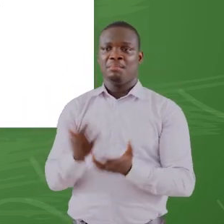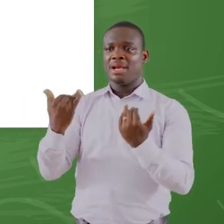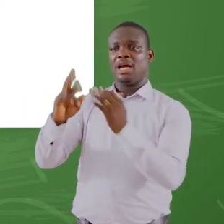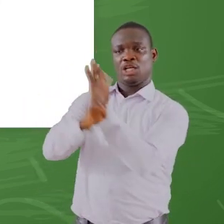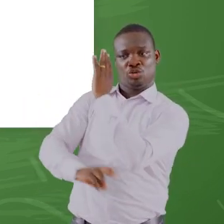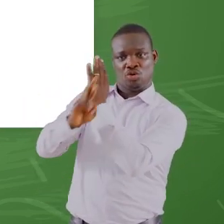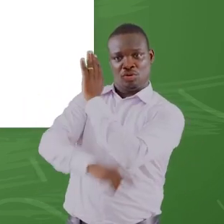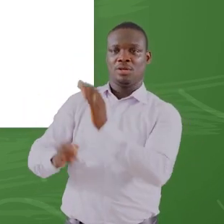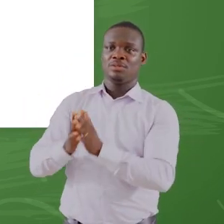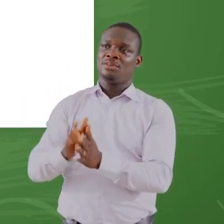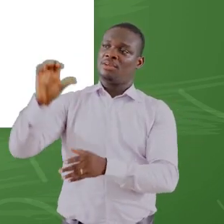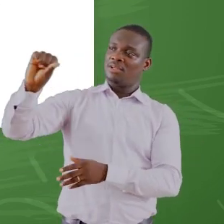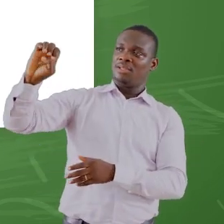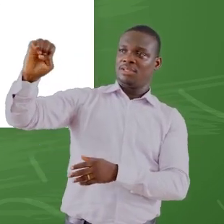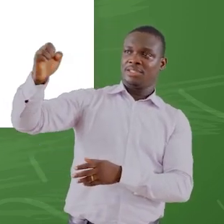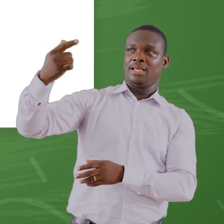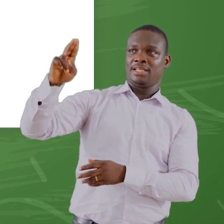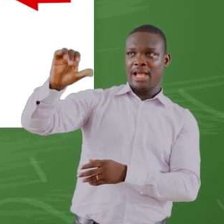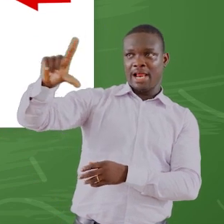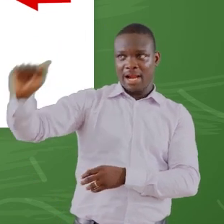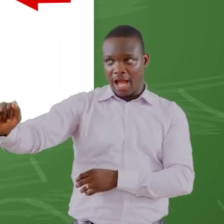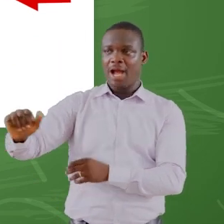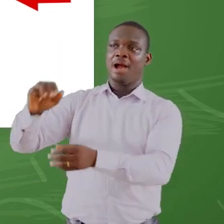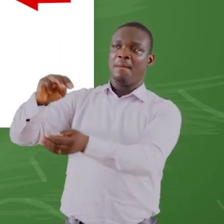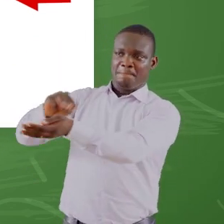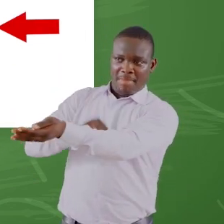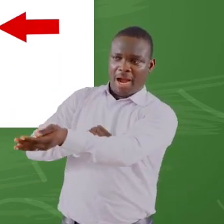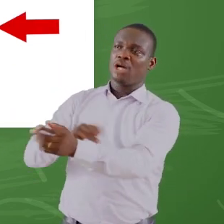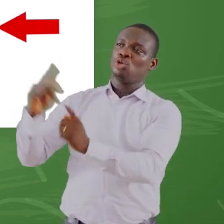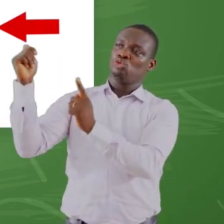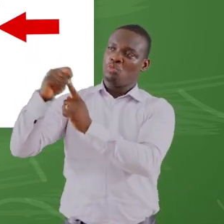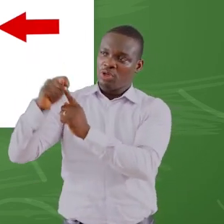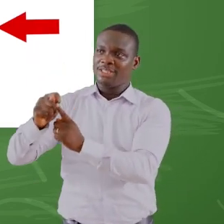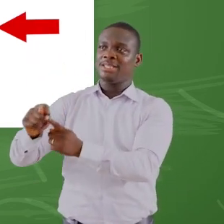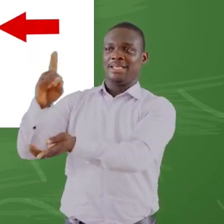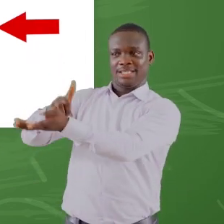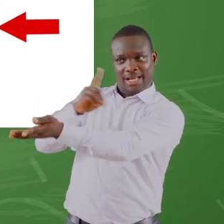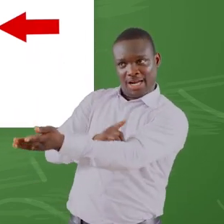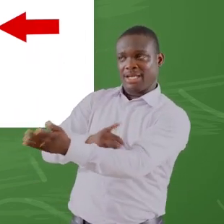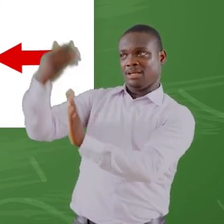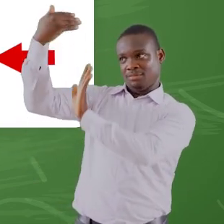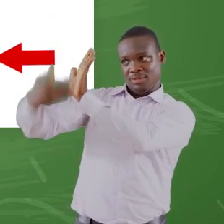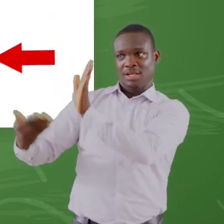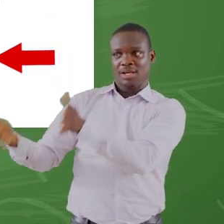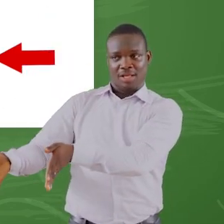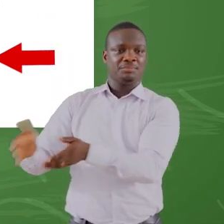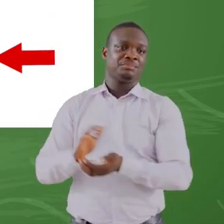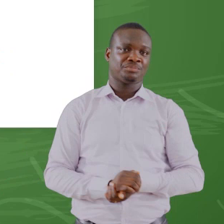sont Séguéla, Man, Toumodi, Danané et